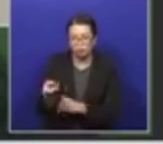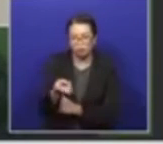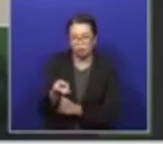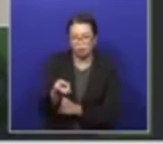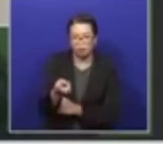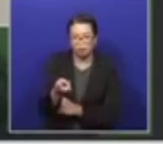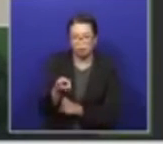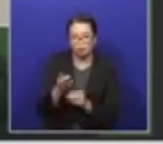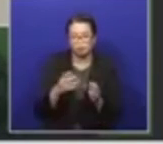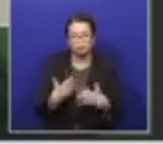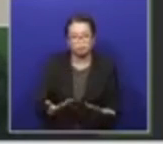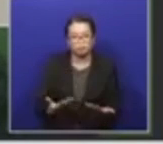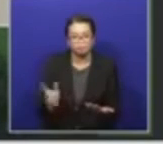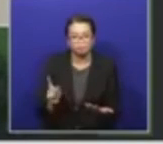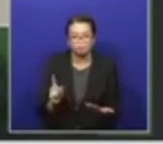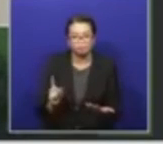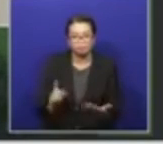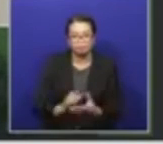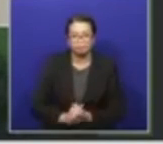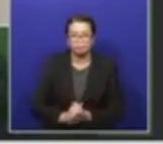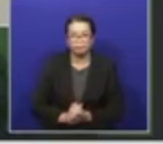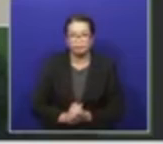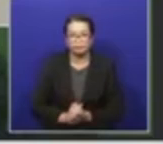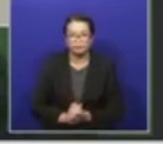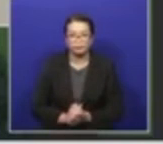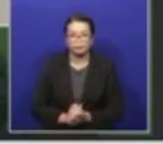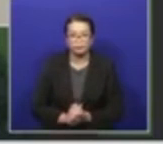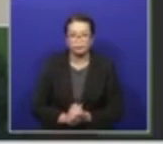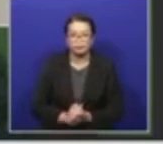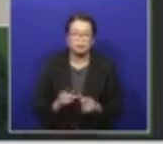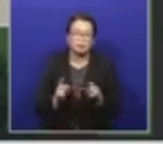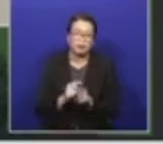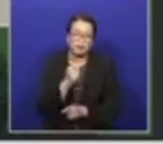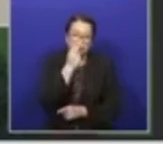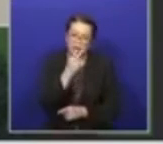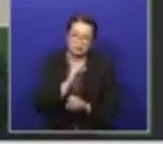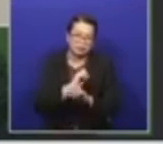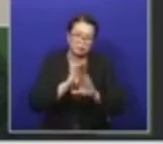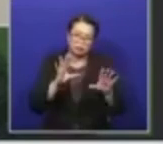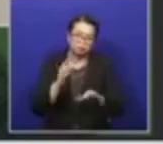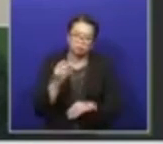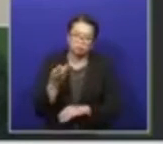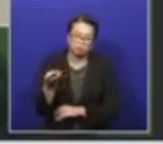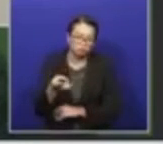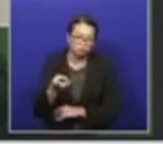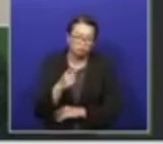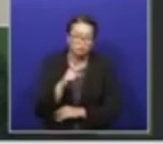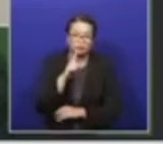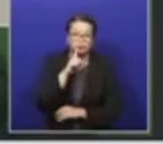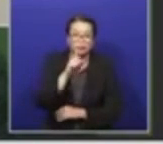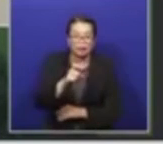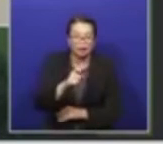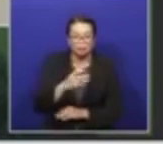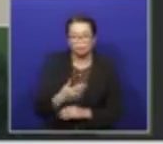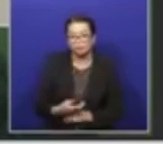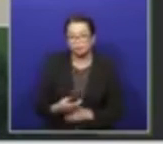ริงๆเรียกว่าเป็นรูปธรรมนี้น้อยมากเพราะฉะนั้นจึงสอบถามไปยังท่านเจ้าที่ผู้ม